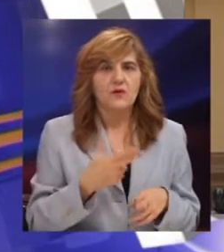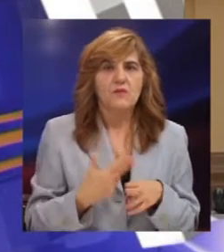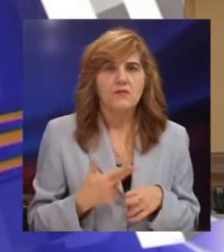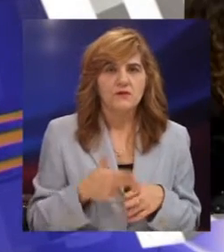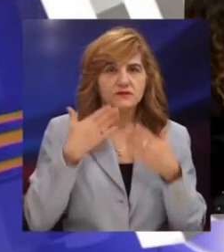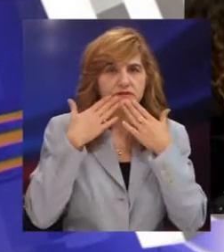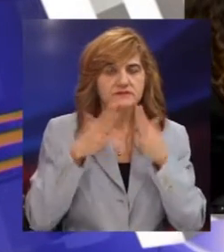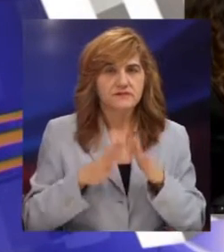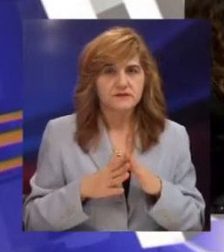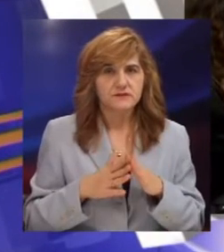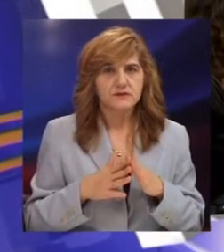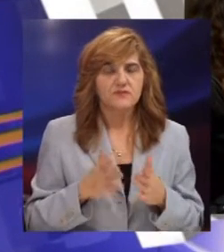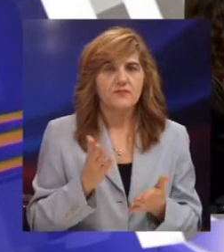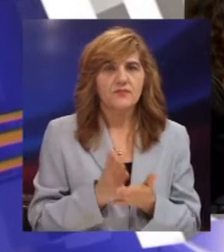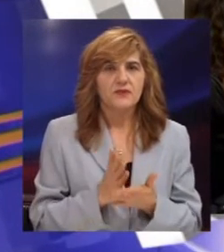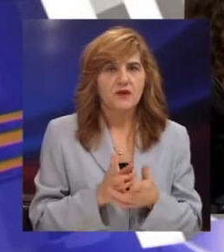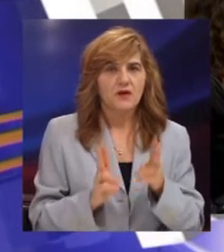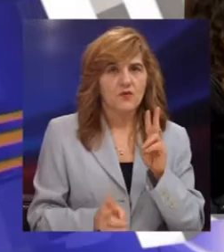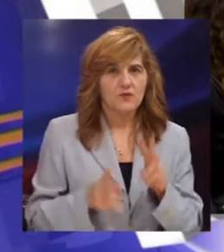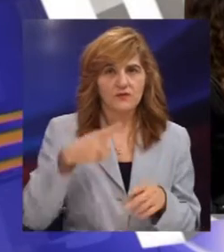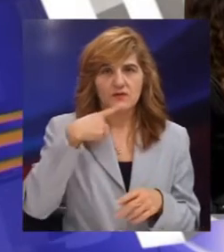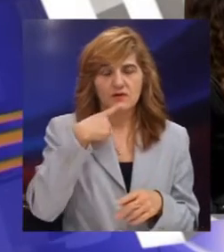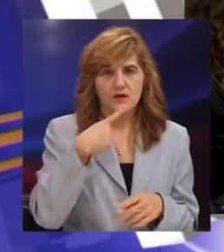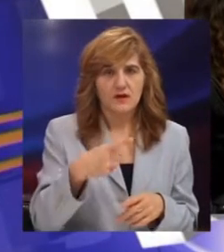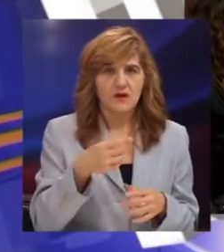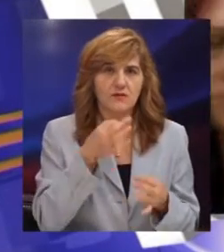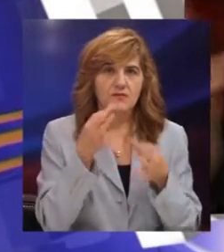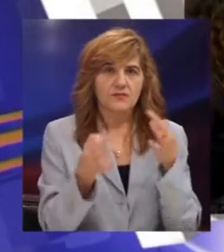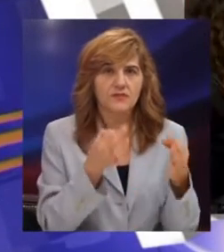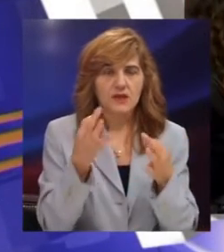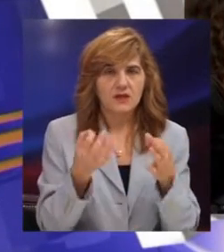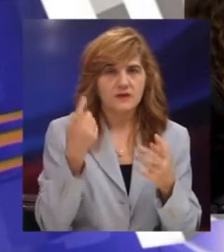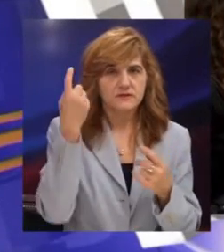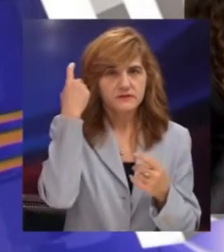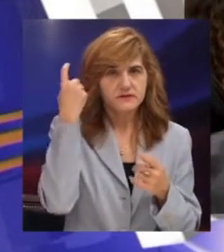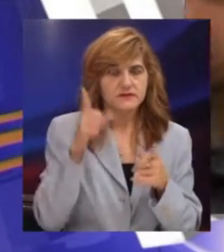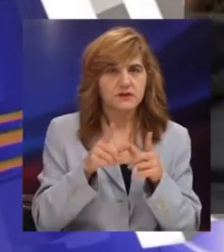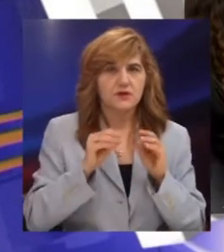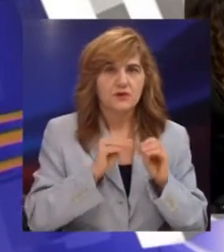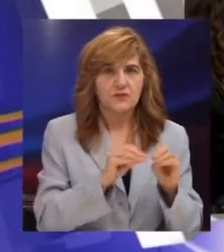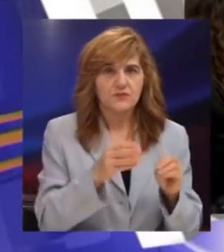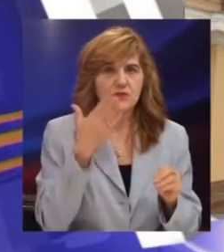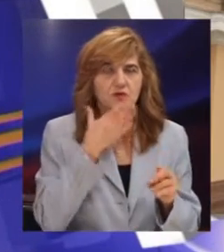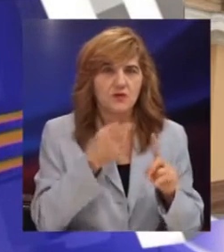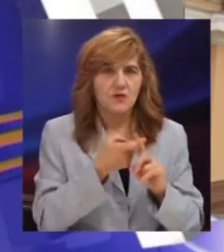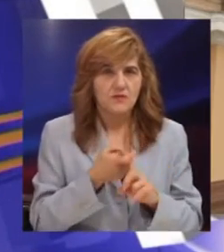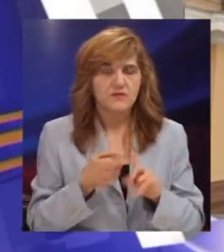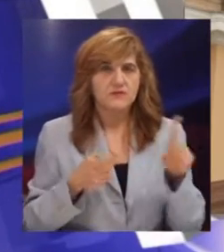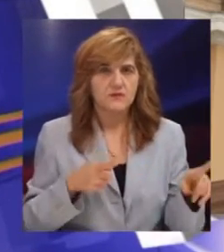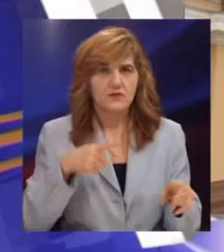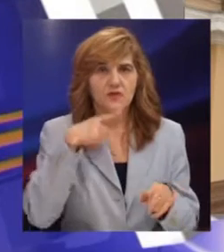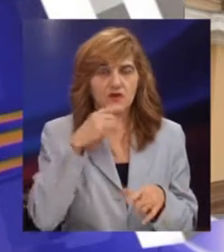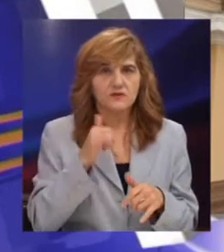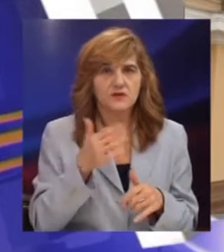neizlečive bolesti. Nakon što se, kako je istakao, detaljno upoznao sa problemom, pokrajinski sekretar za obrazovanje Mihalja Njilaš je izjavio da je